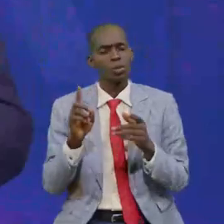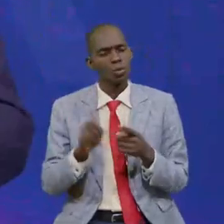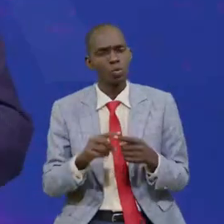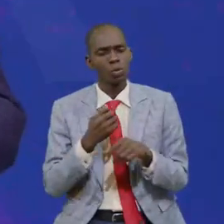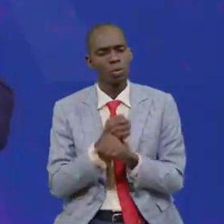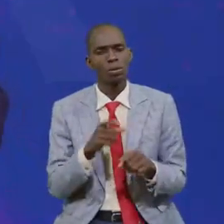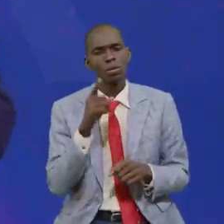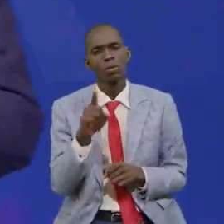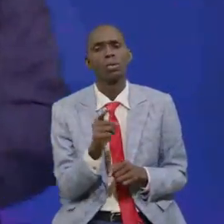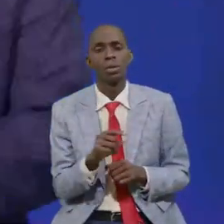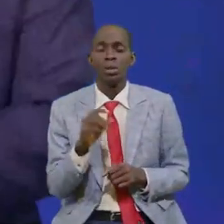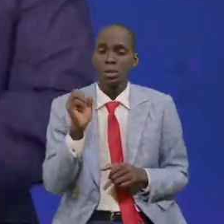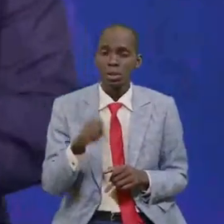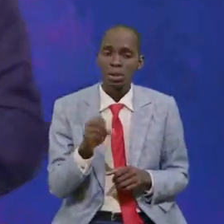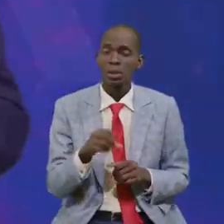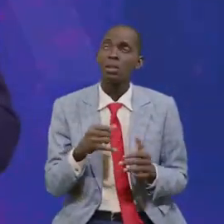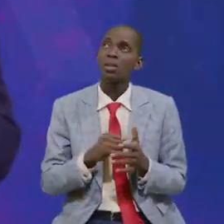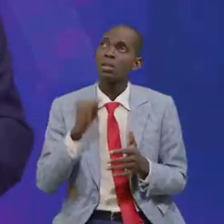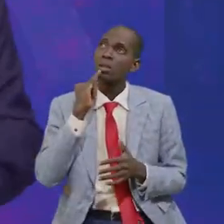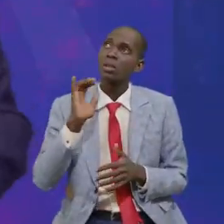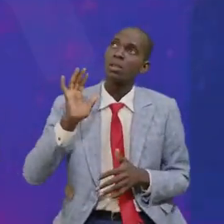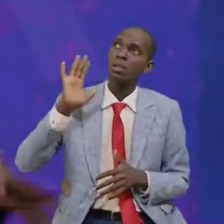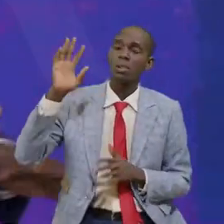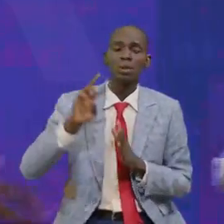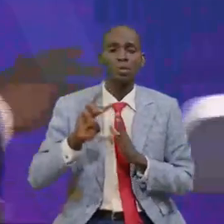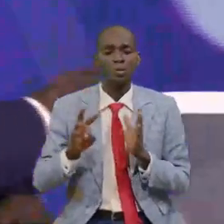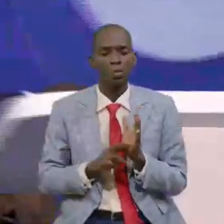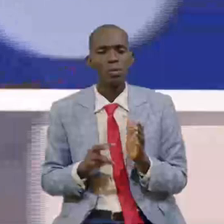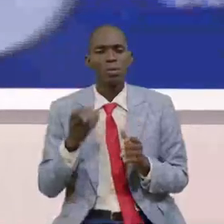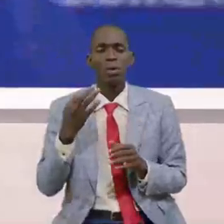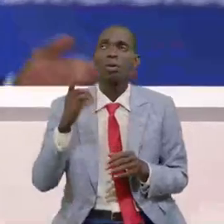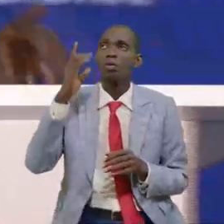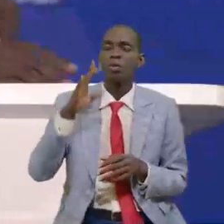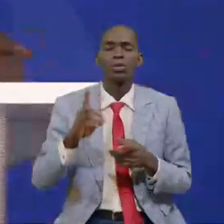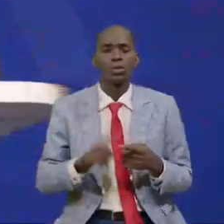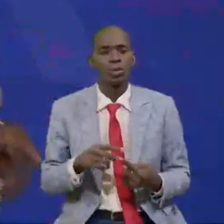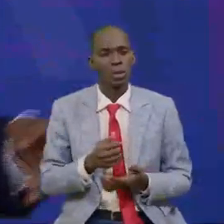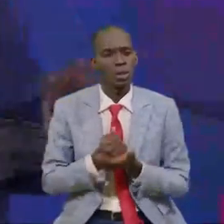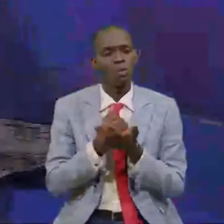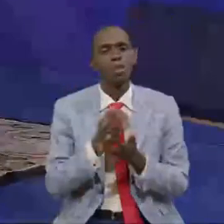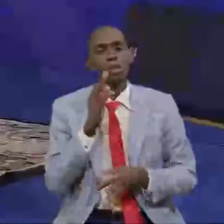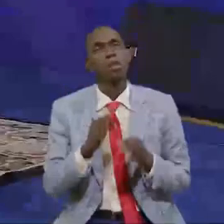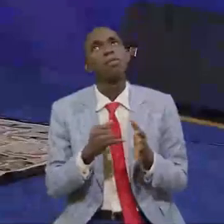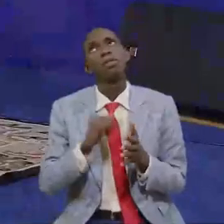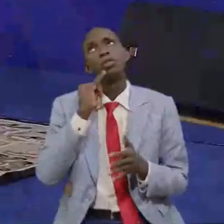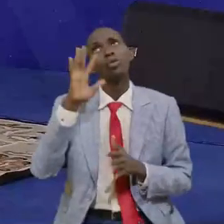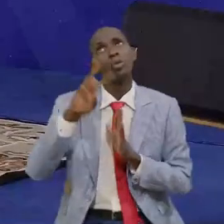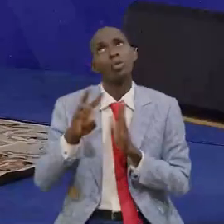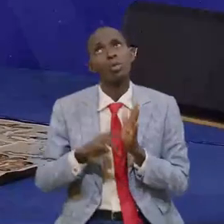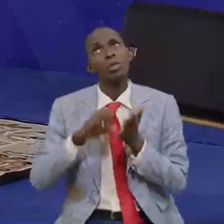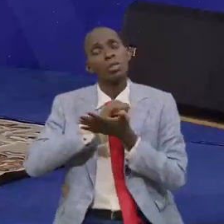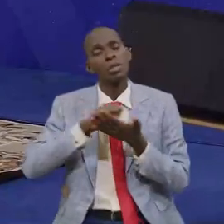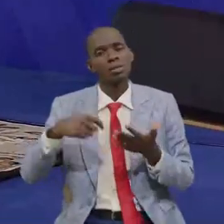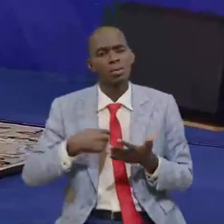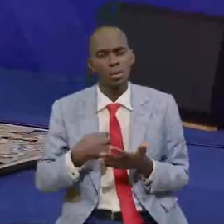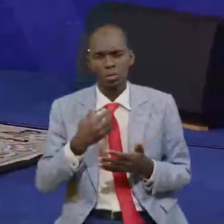bien sûr. Il est venu faire la volonté de Dieu. Oh, si tu le veux, sanctifie-moi. La sanctification est la volonté de Dieu.